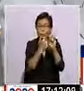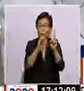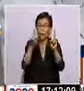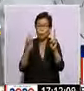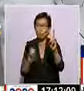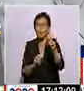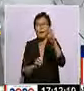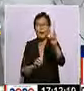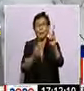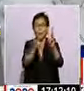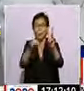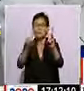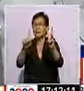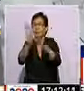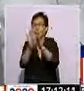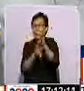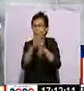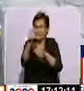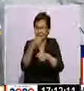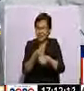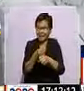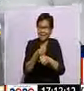sebanyak 64.1 bilion ringgit.